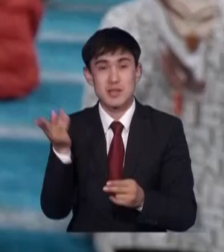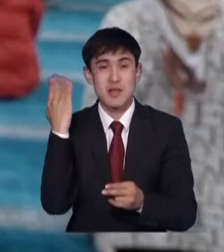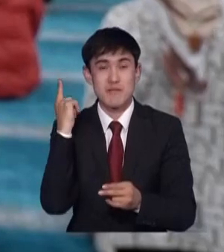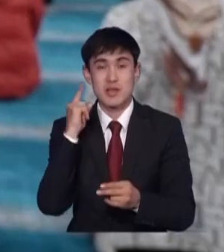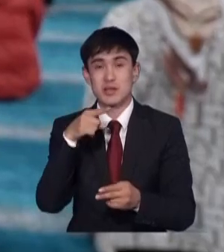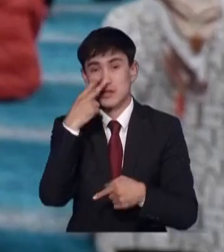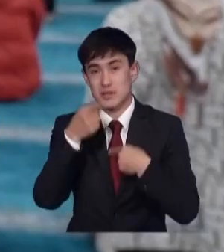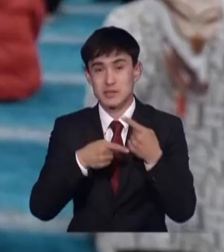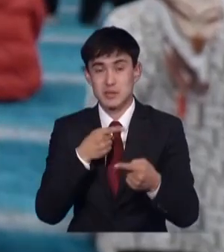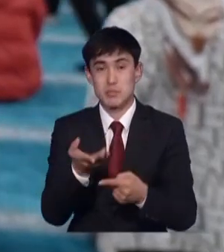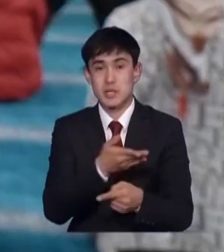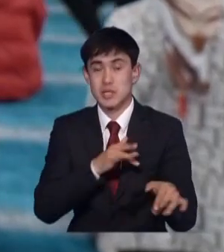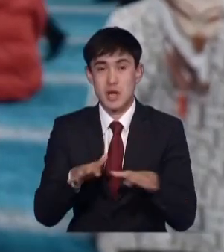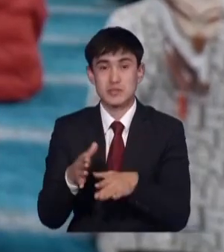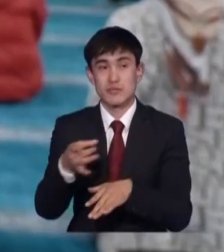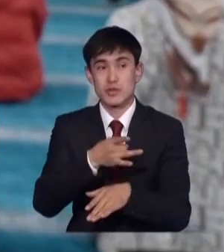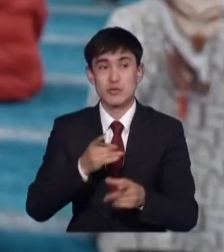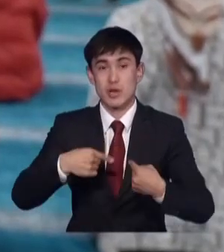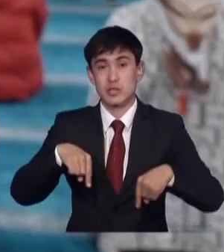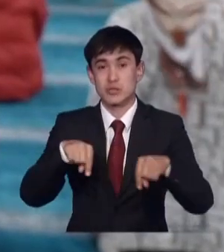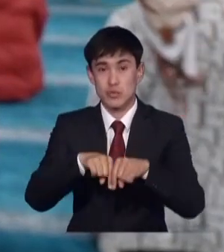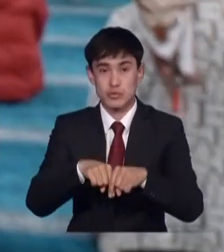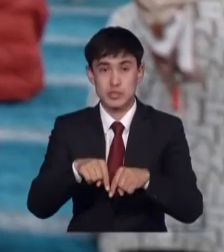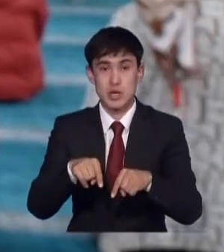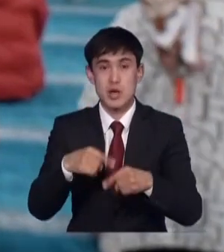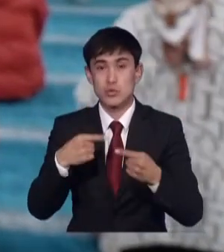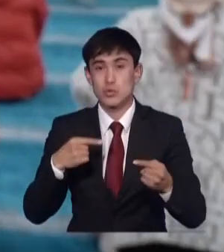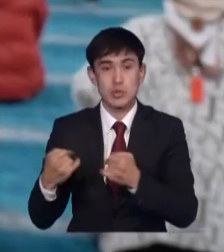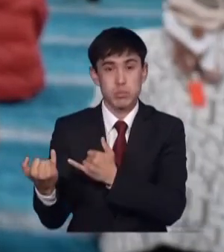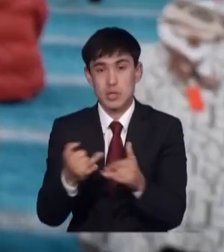традиция помимо нашей акции в регионе онива